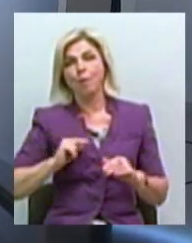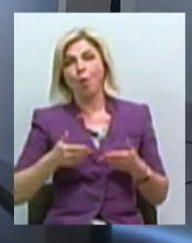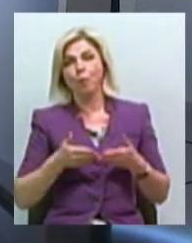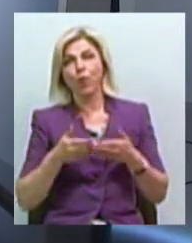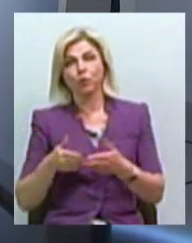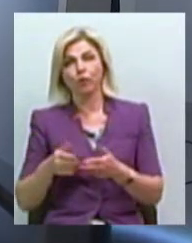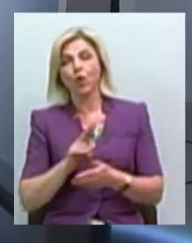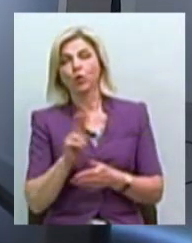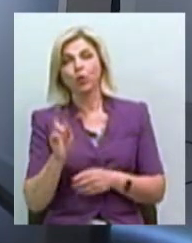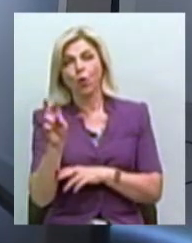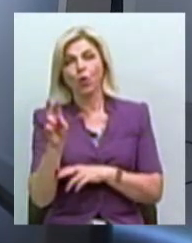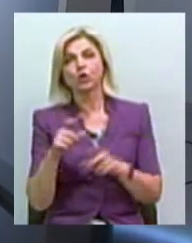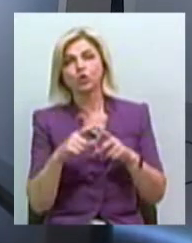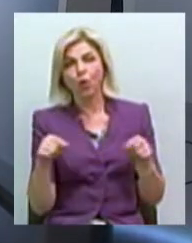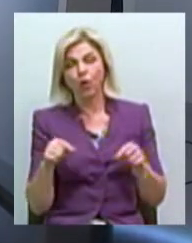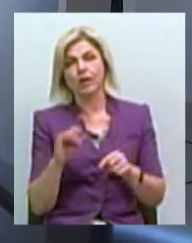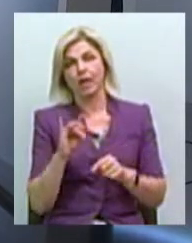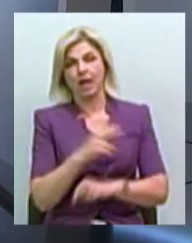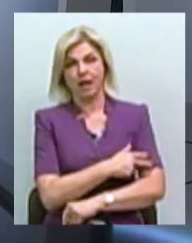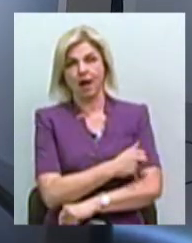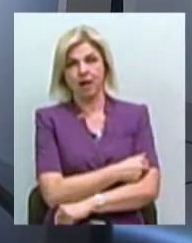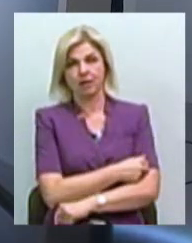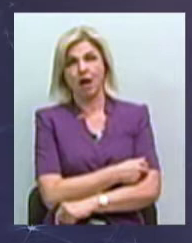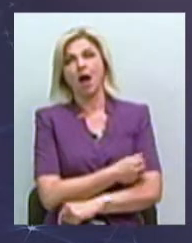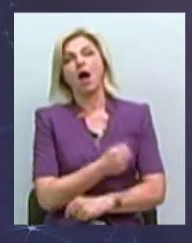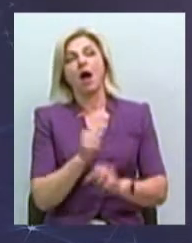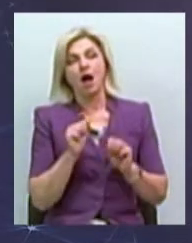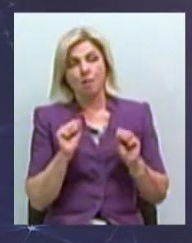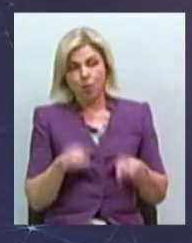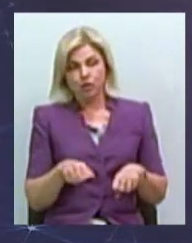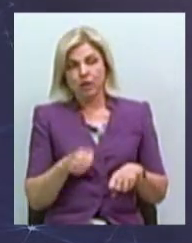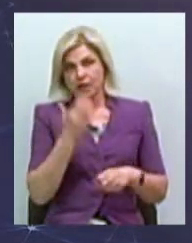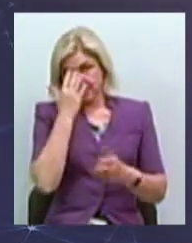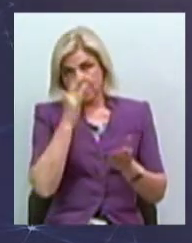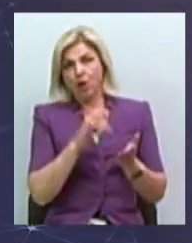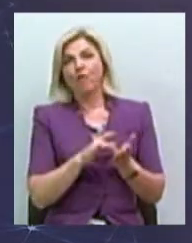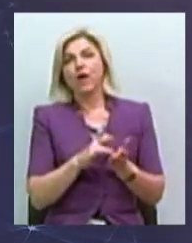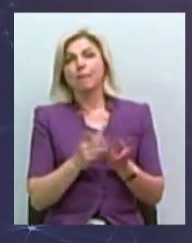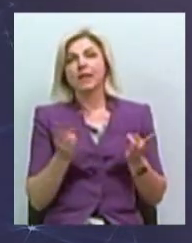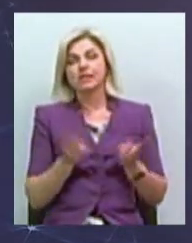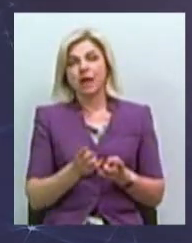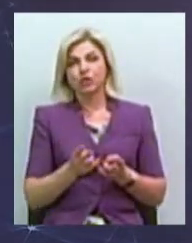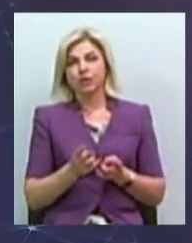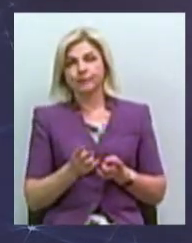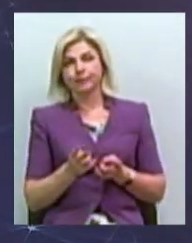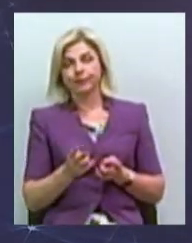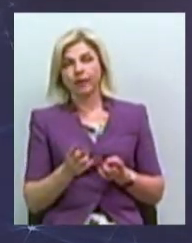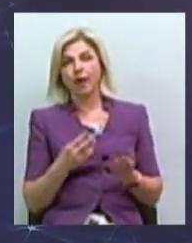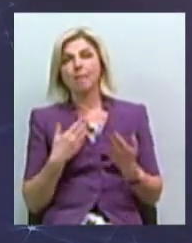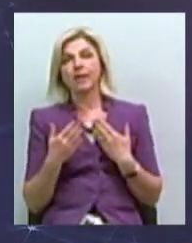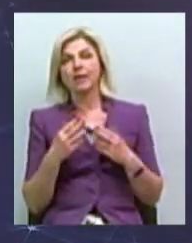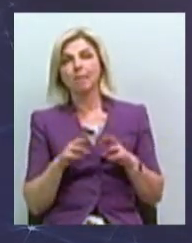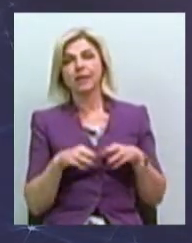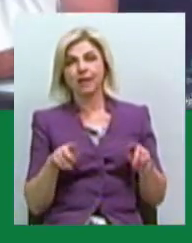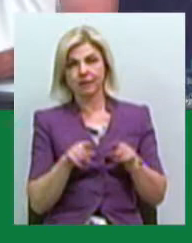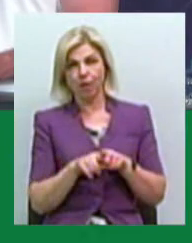ходять в школу, в лікарні там, і так далі. Тобто, а можливо використовувати сільовим призначенням? Тобто вони, ну, підхід міністра такий,